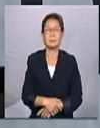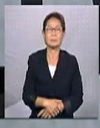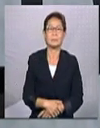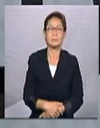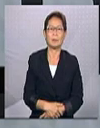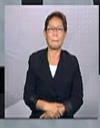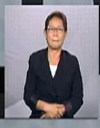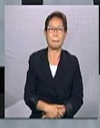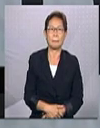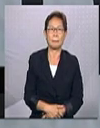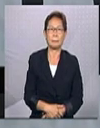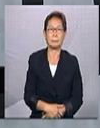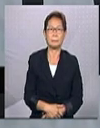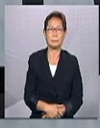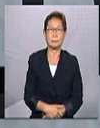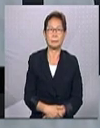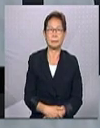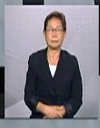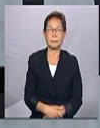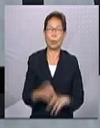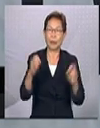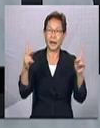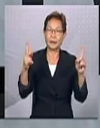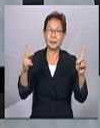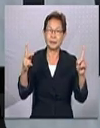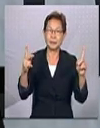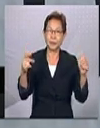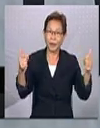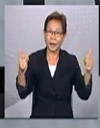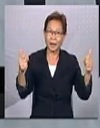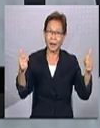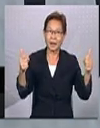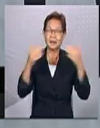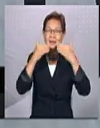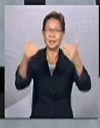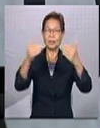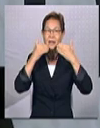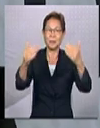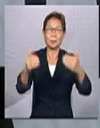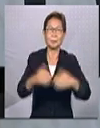Okay. Alright, terima kasih. Yeah.